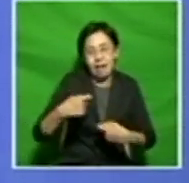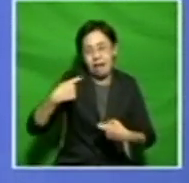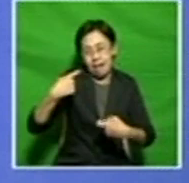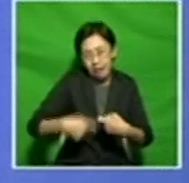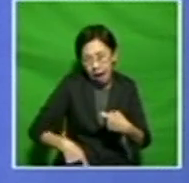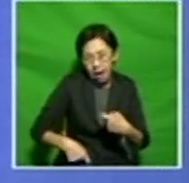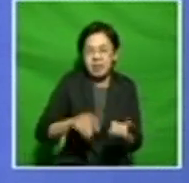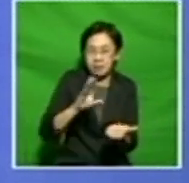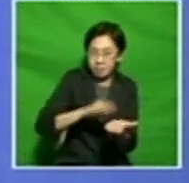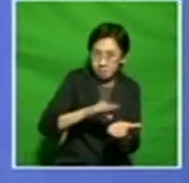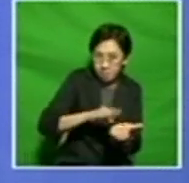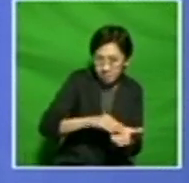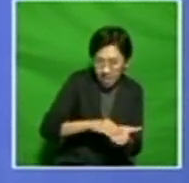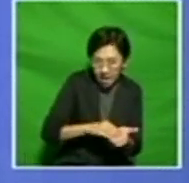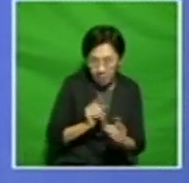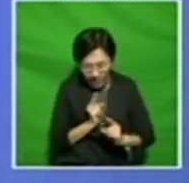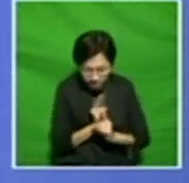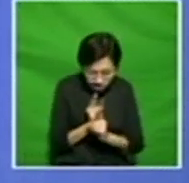ำบาก